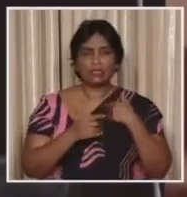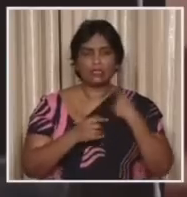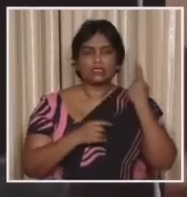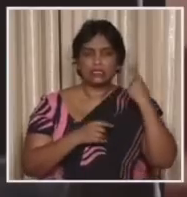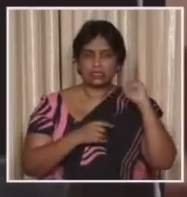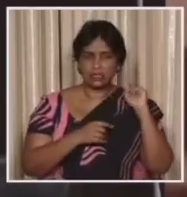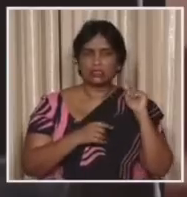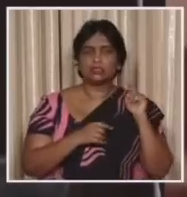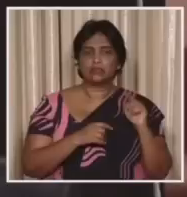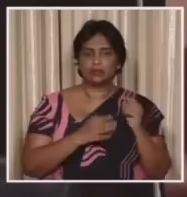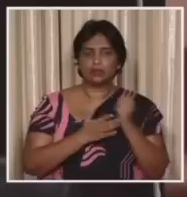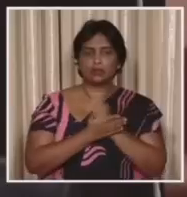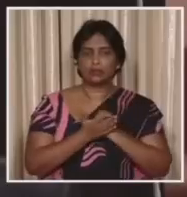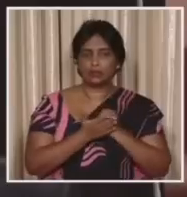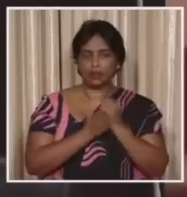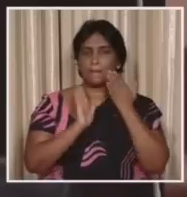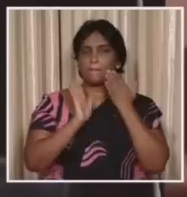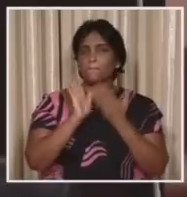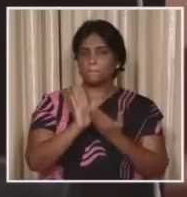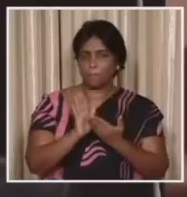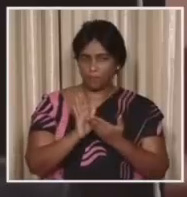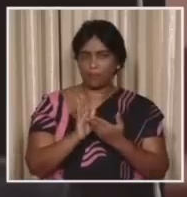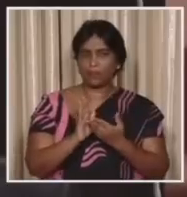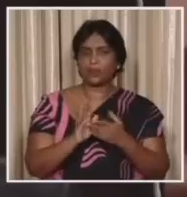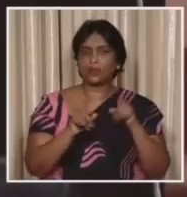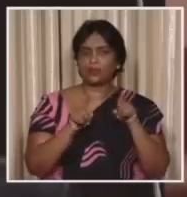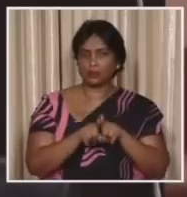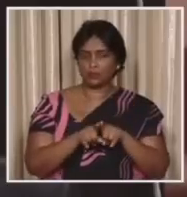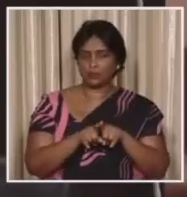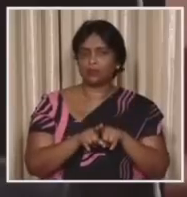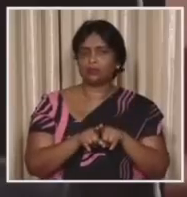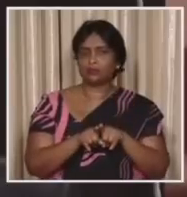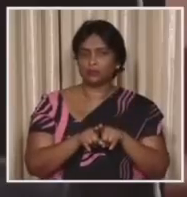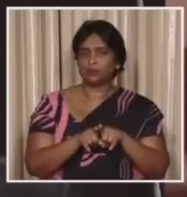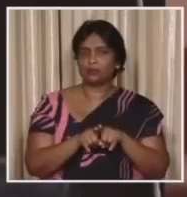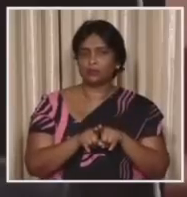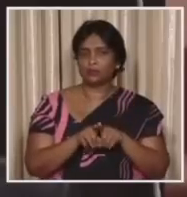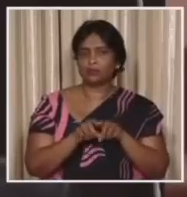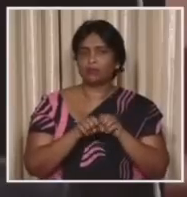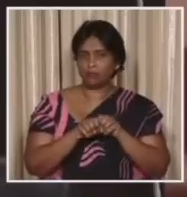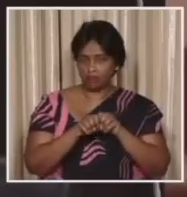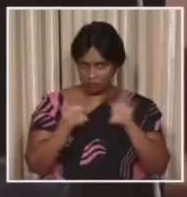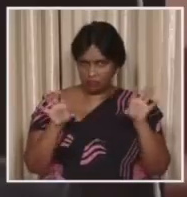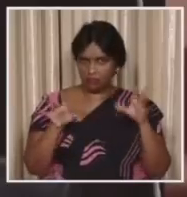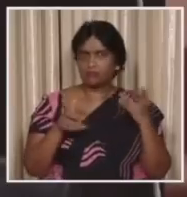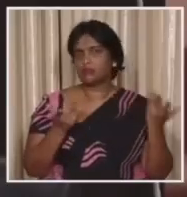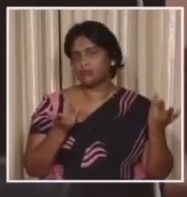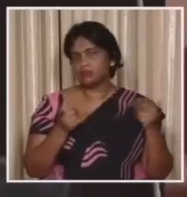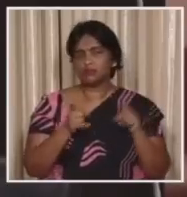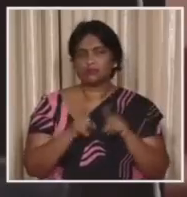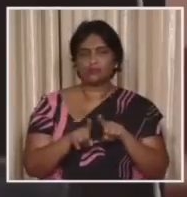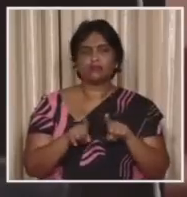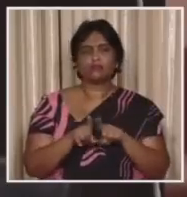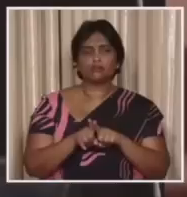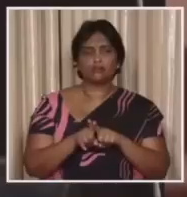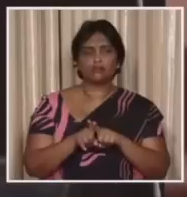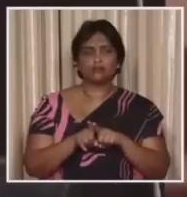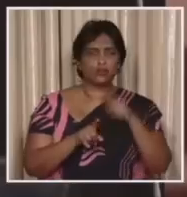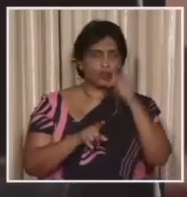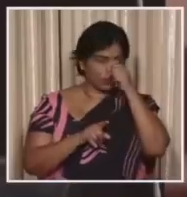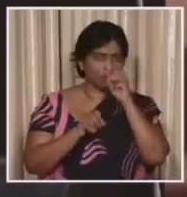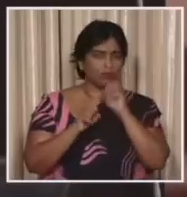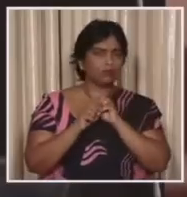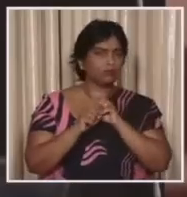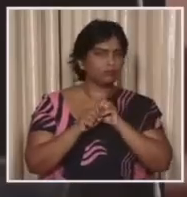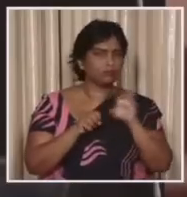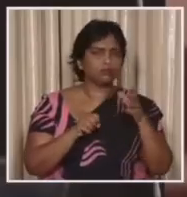ඊයේත් සියලු දෙනාට පෙන්නවා ඒ වගේ එහෙම එළියට ගියාද නැත්නම් මේක කවුරු හරි හොරෙන් ලීක්